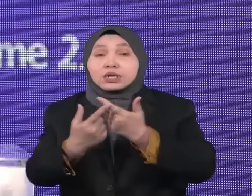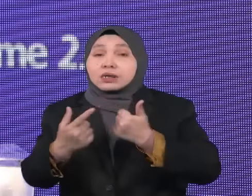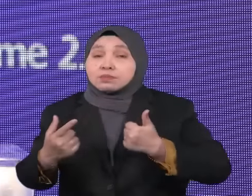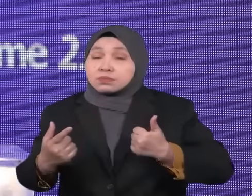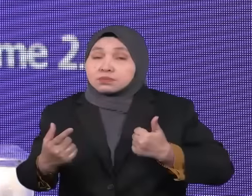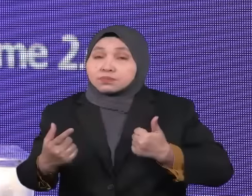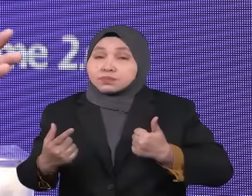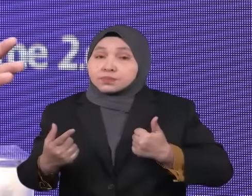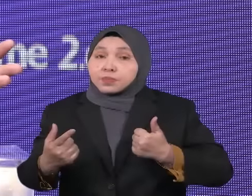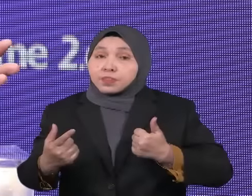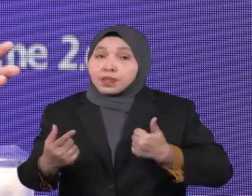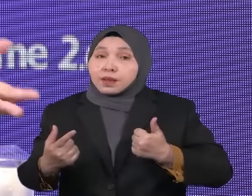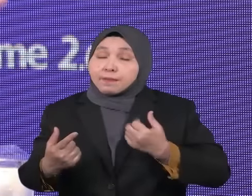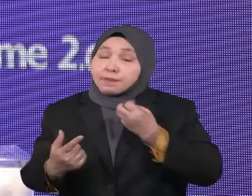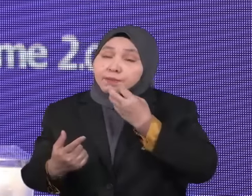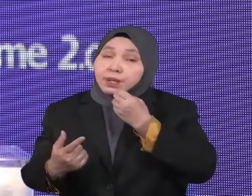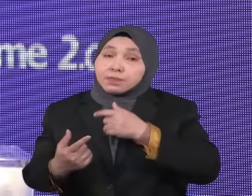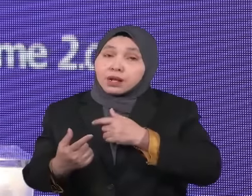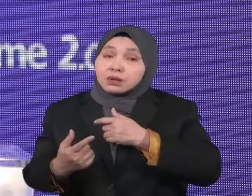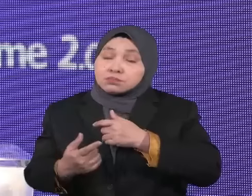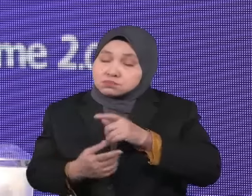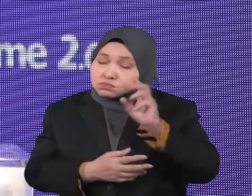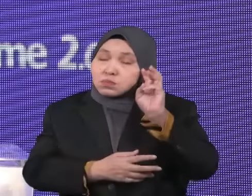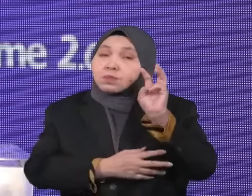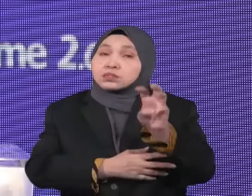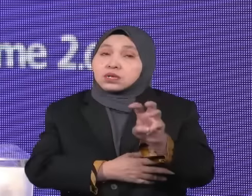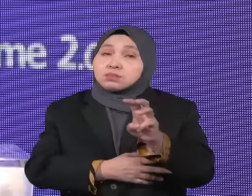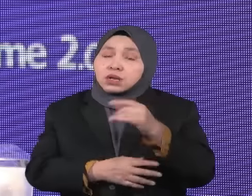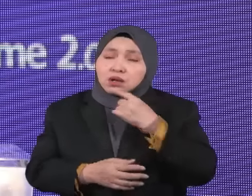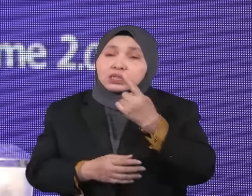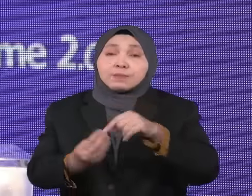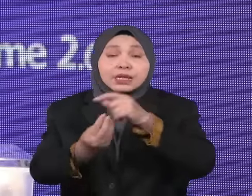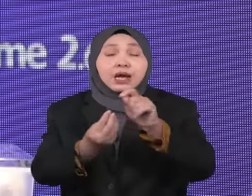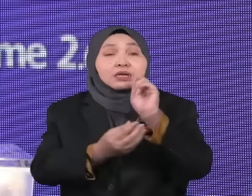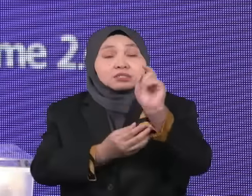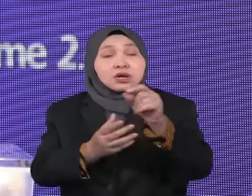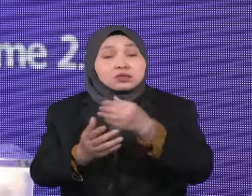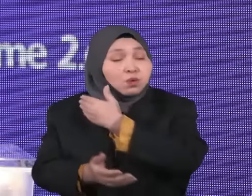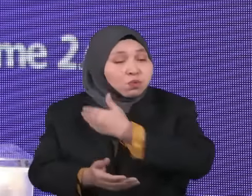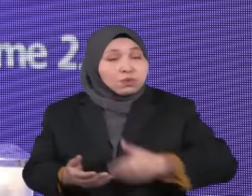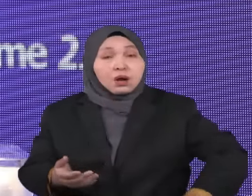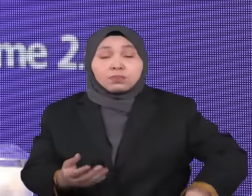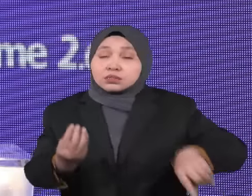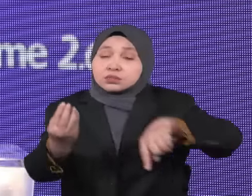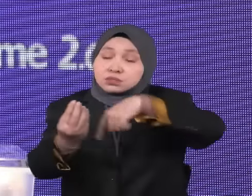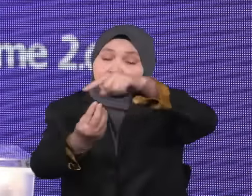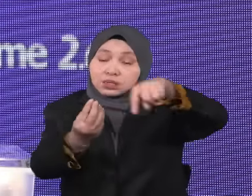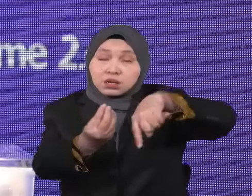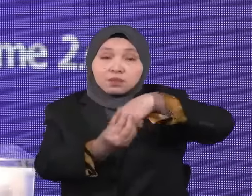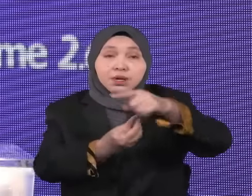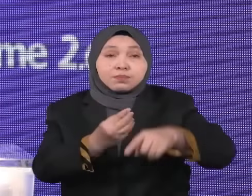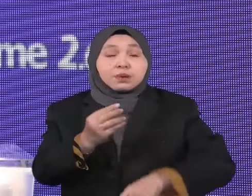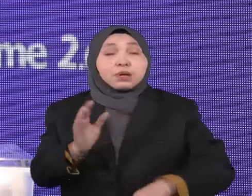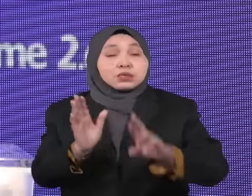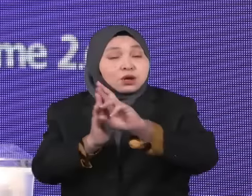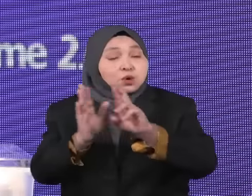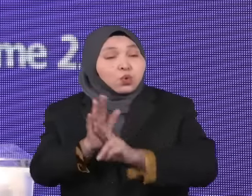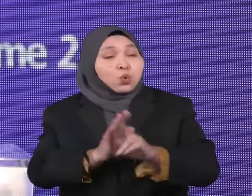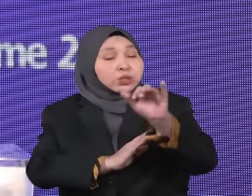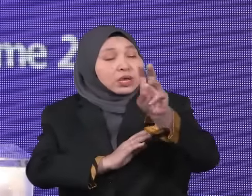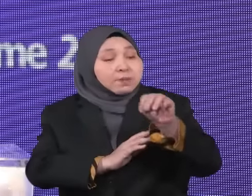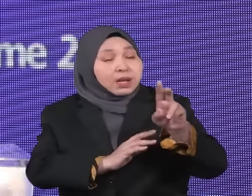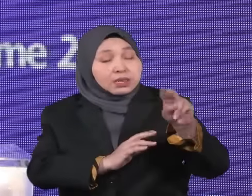daripada tuntutan, Ustaz, ya. Kalau katakan pergi haji ataupun umrah ketika bertawaf tu, daripada rukun Yamani, yeah, menuju ke